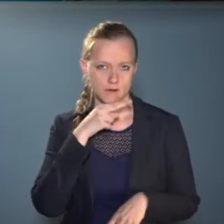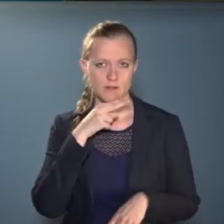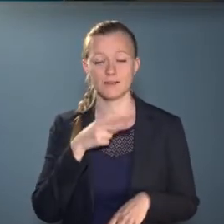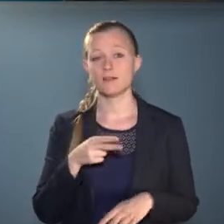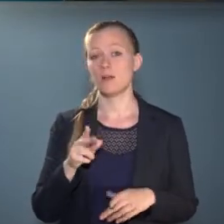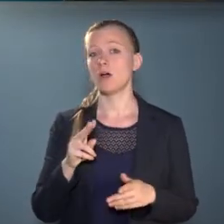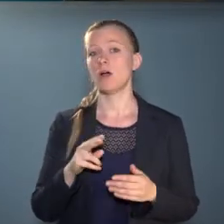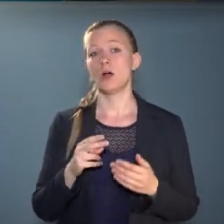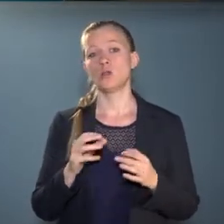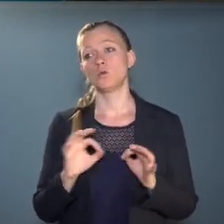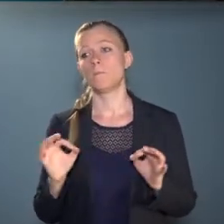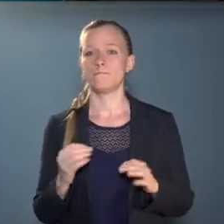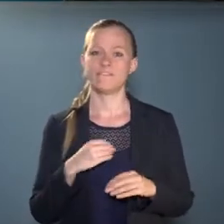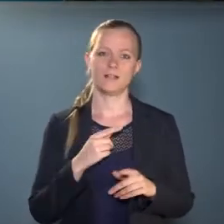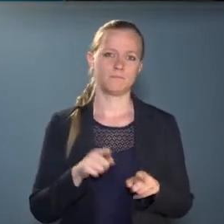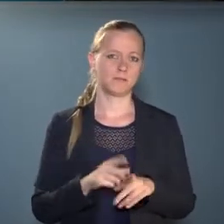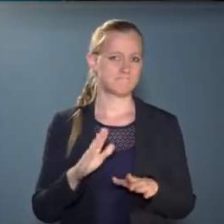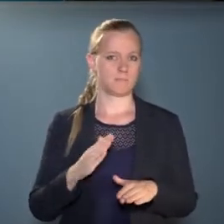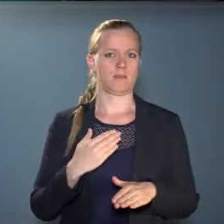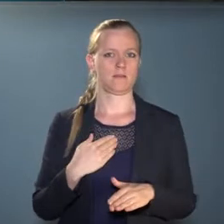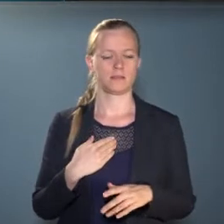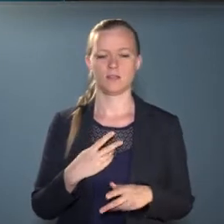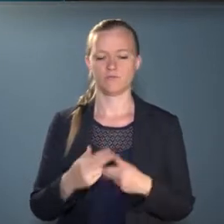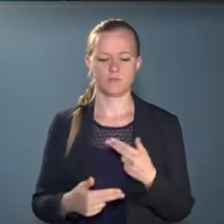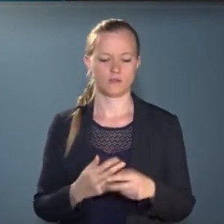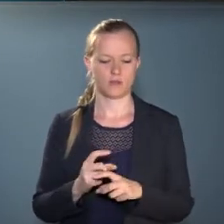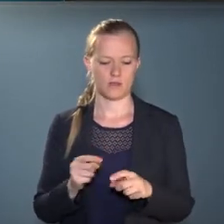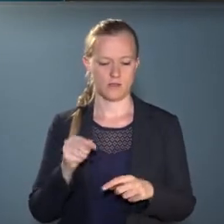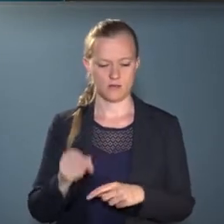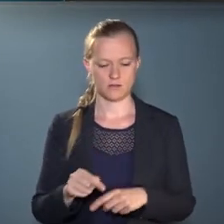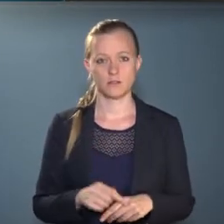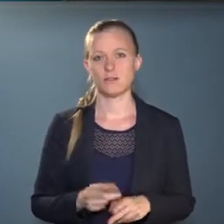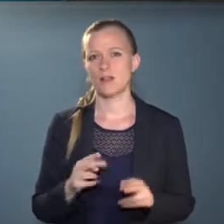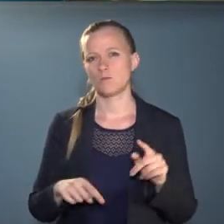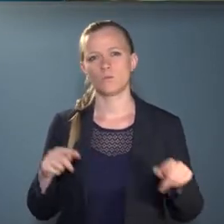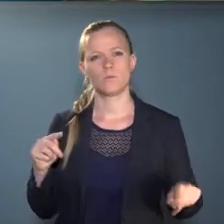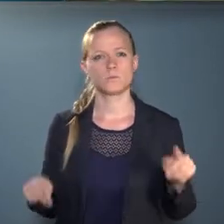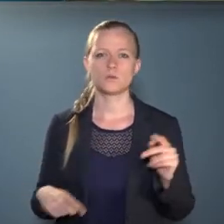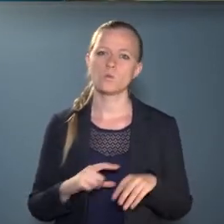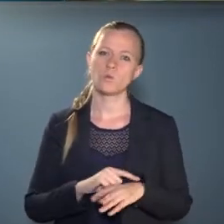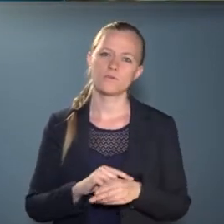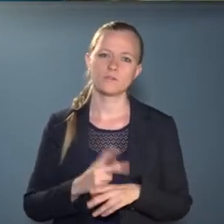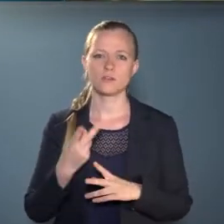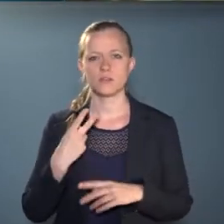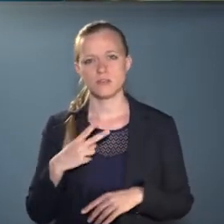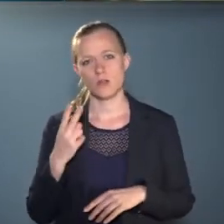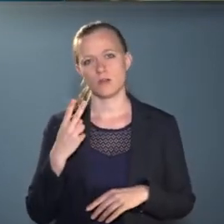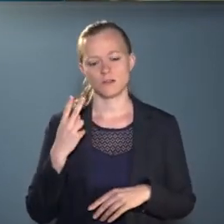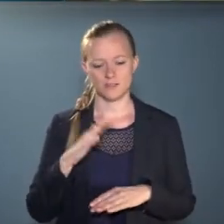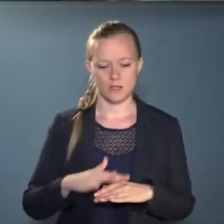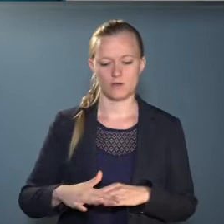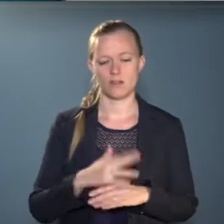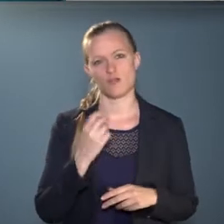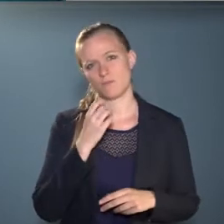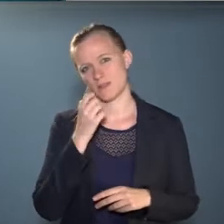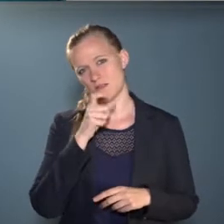jobb félni, mint megijedni elvet követve vizsgáltatják meg magukat a legkülönbözőbb orvosi szakterületek specialistáival.